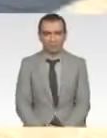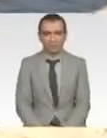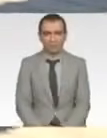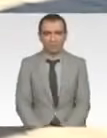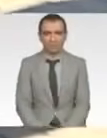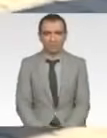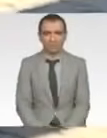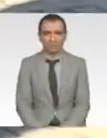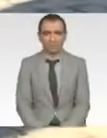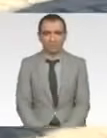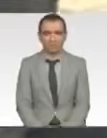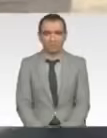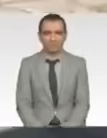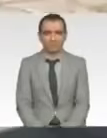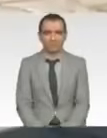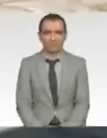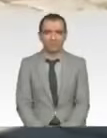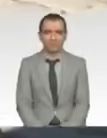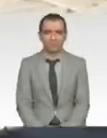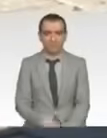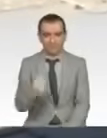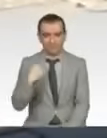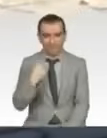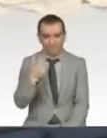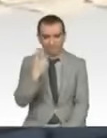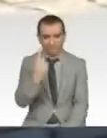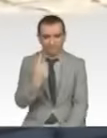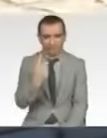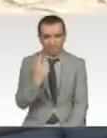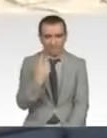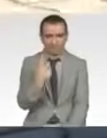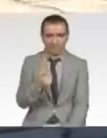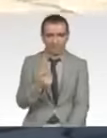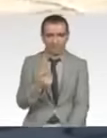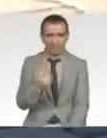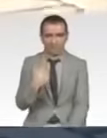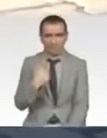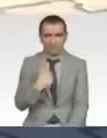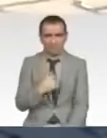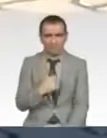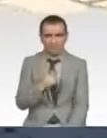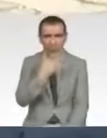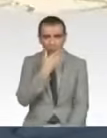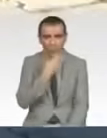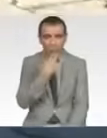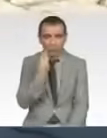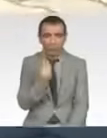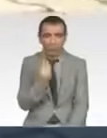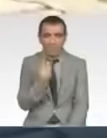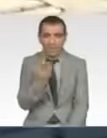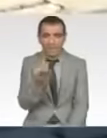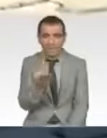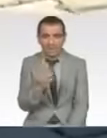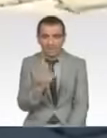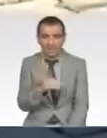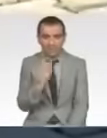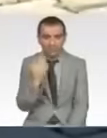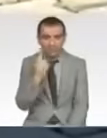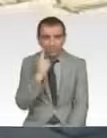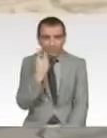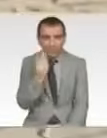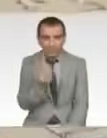böyle bağlayalım sana. Bana bak bakayım. Ben seni yerim ya. Sen ne